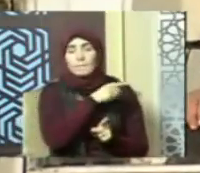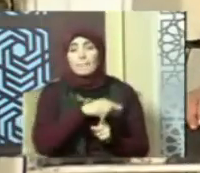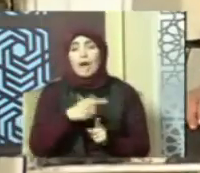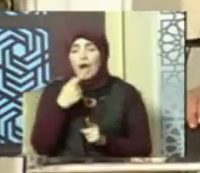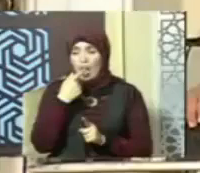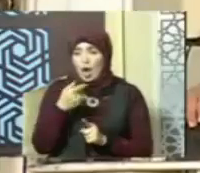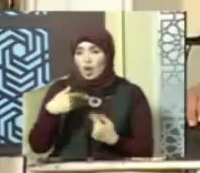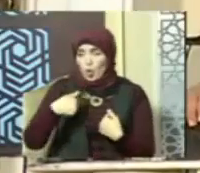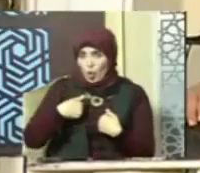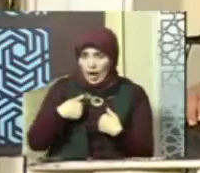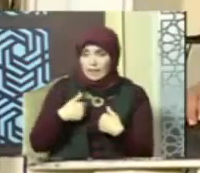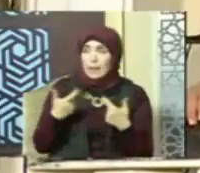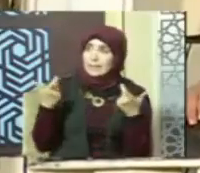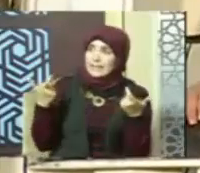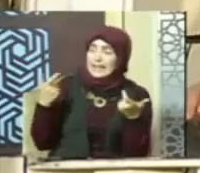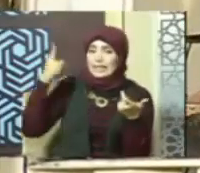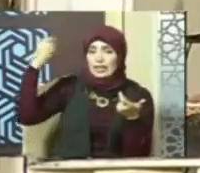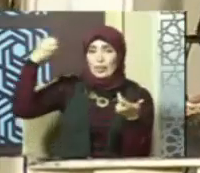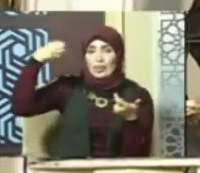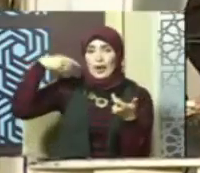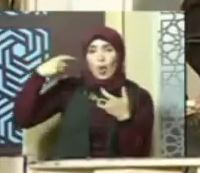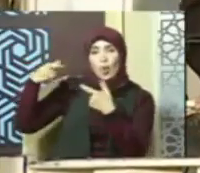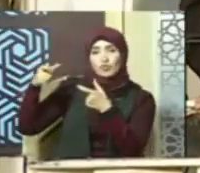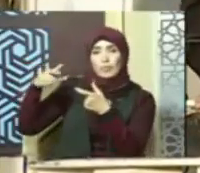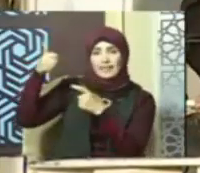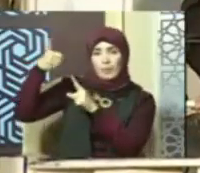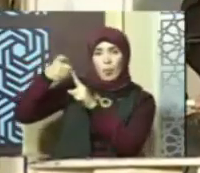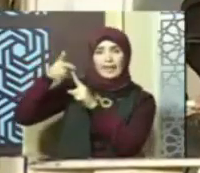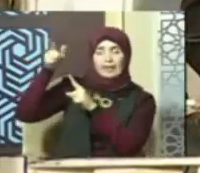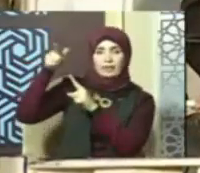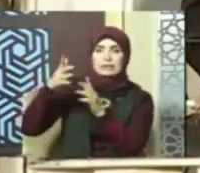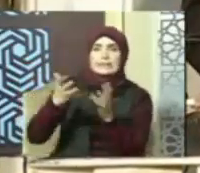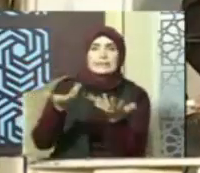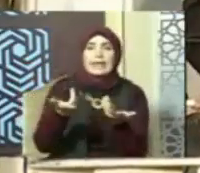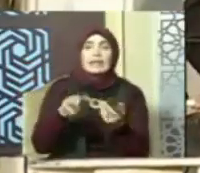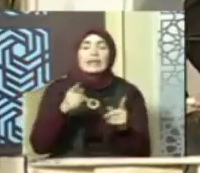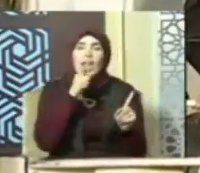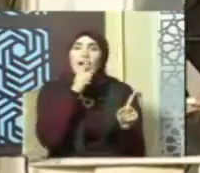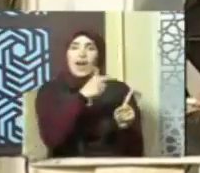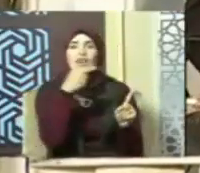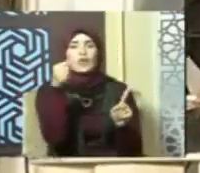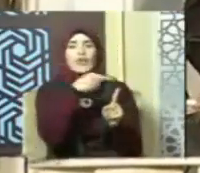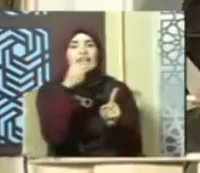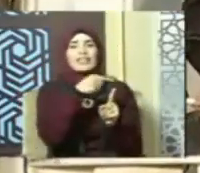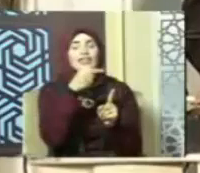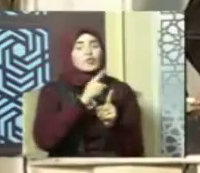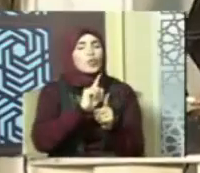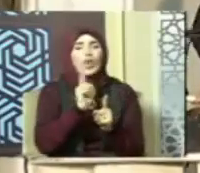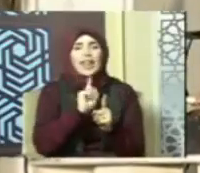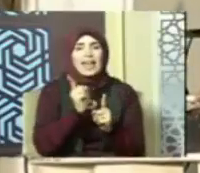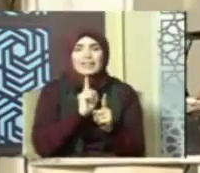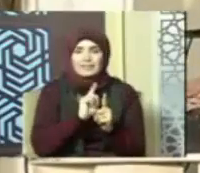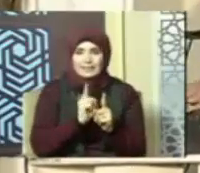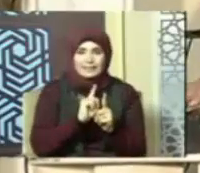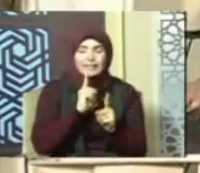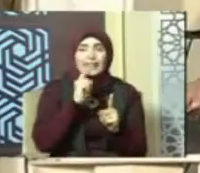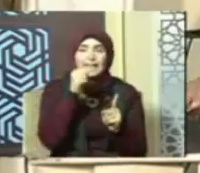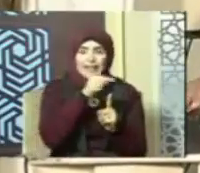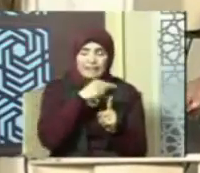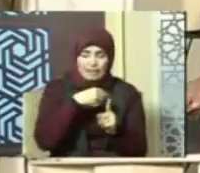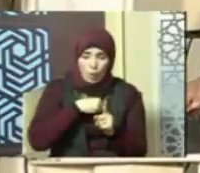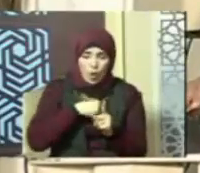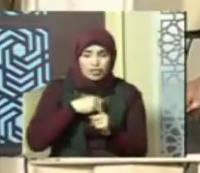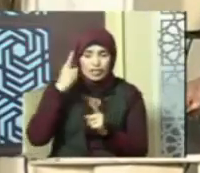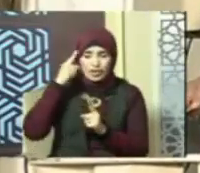نحن المتوكلون. فقال لهم: بل أنتم المتكلون.